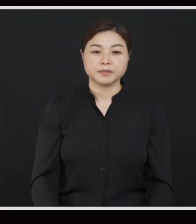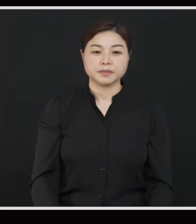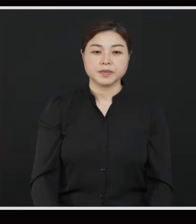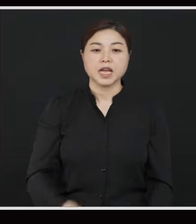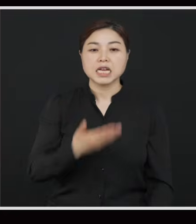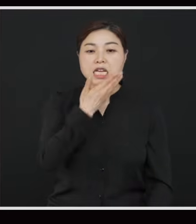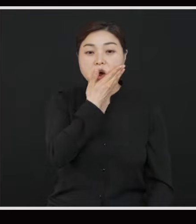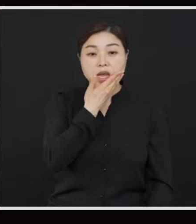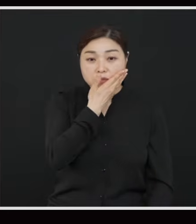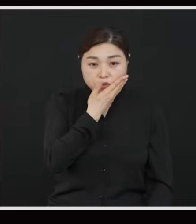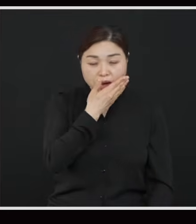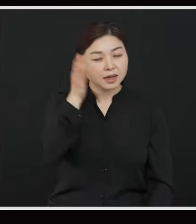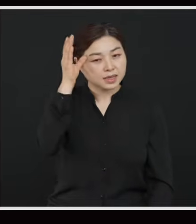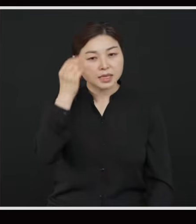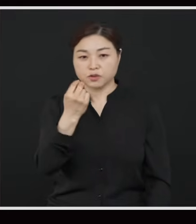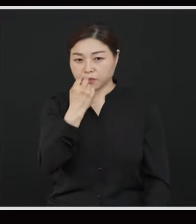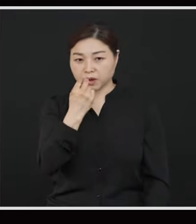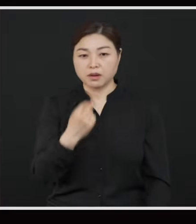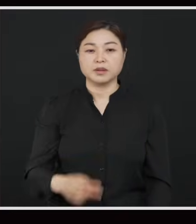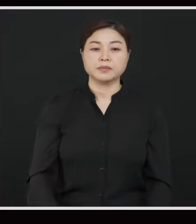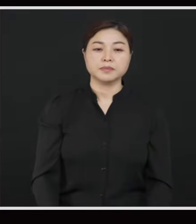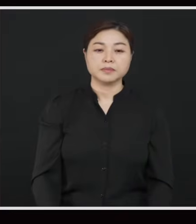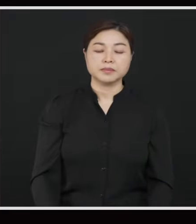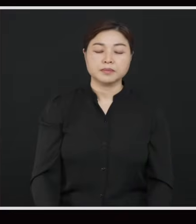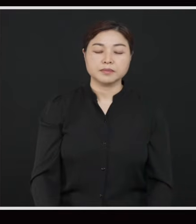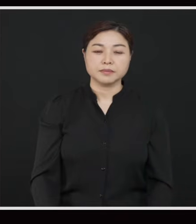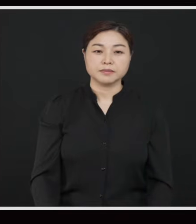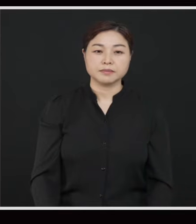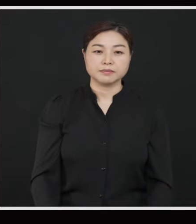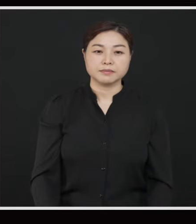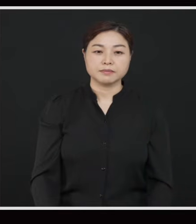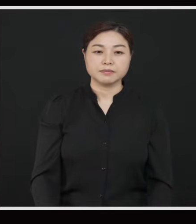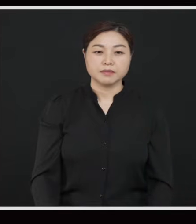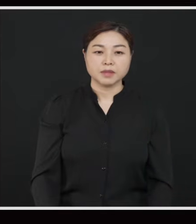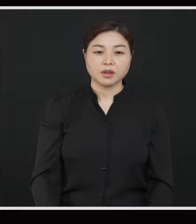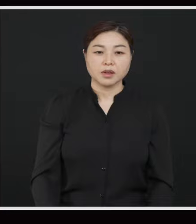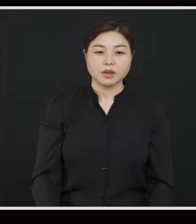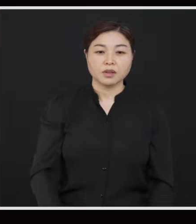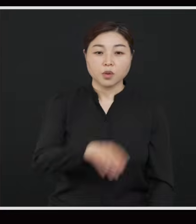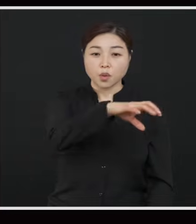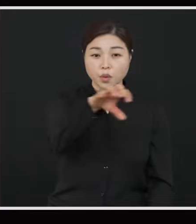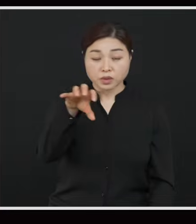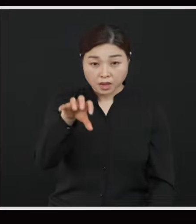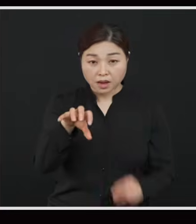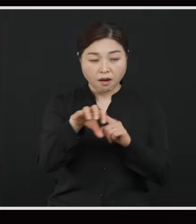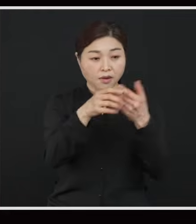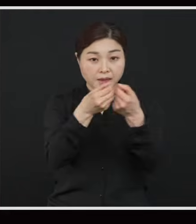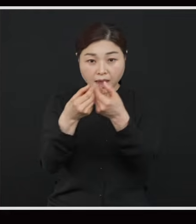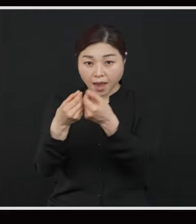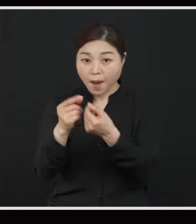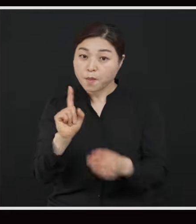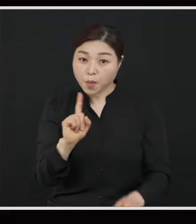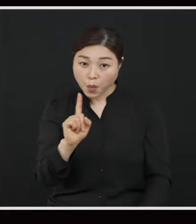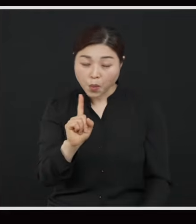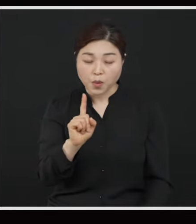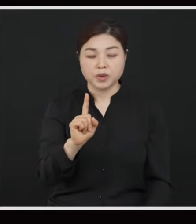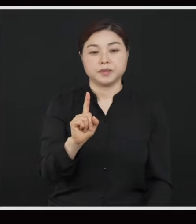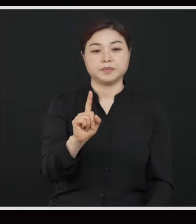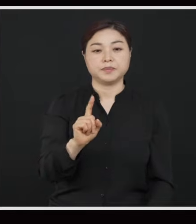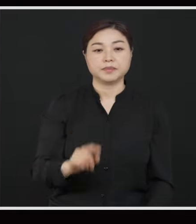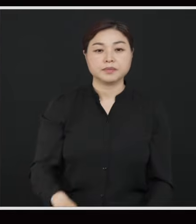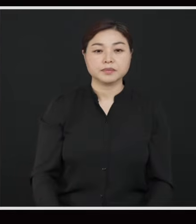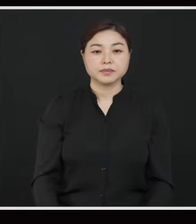영양분과 기대 수명. 그걸 위해서 이제 주위에서 알 수 있는 그런 예가 뭐가